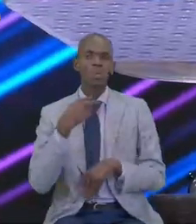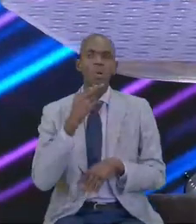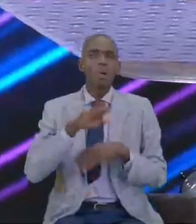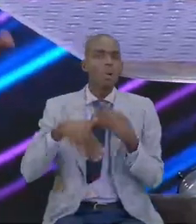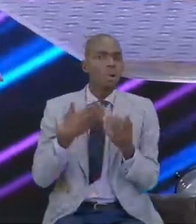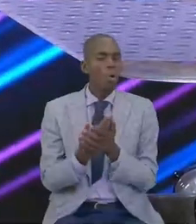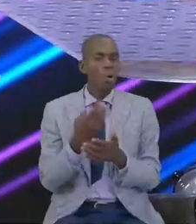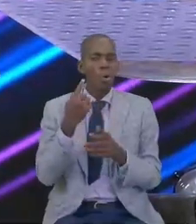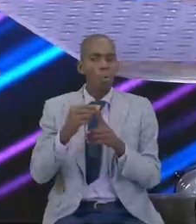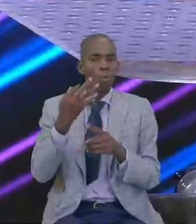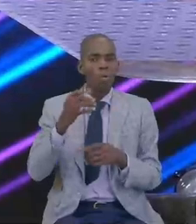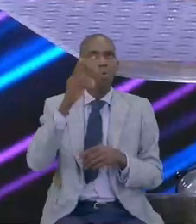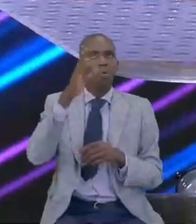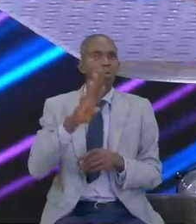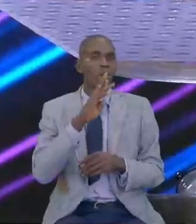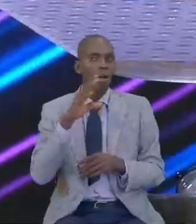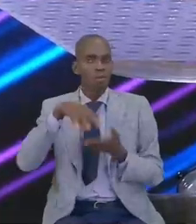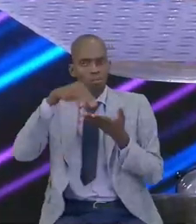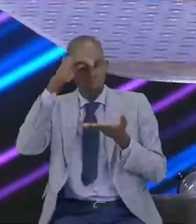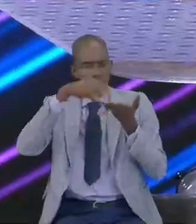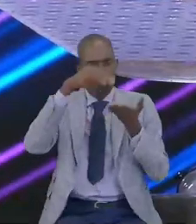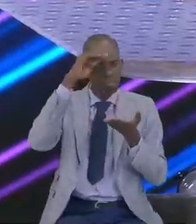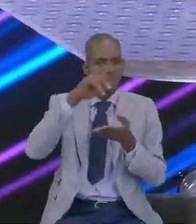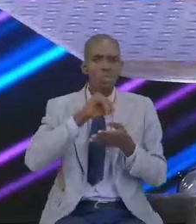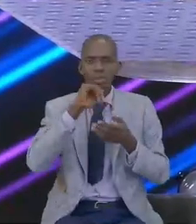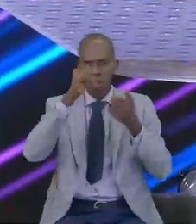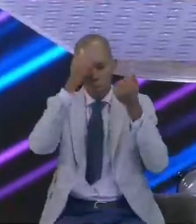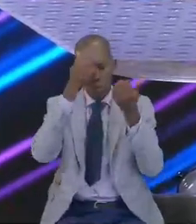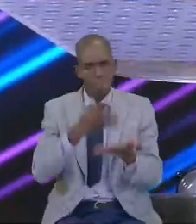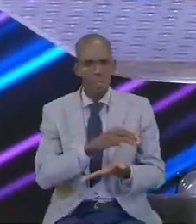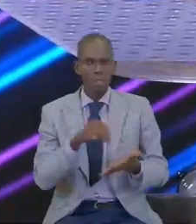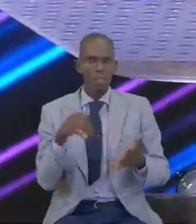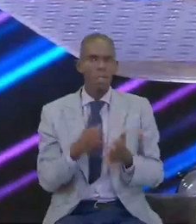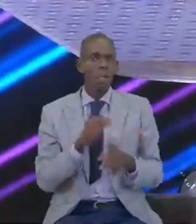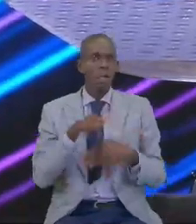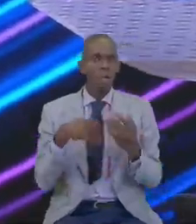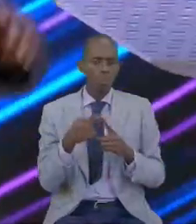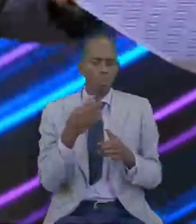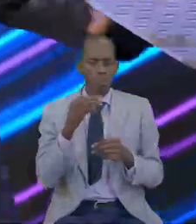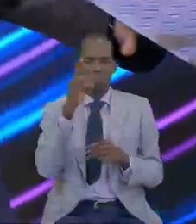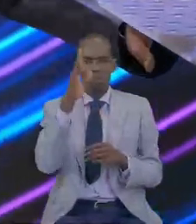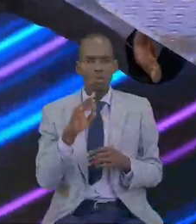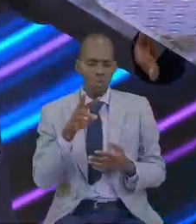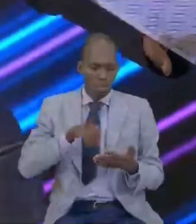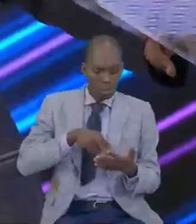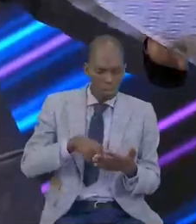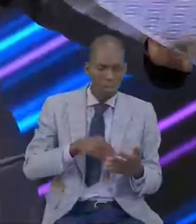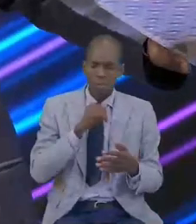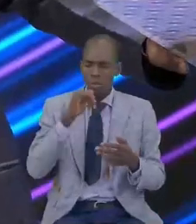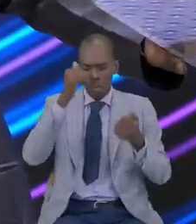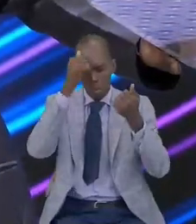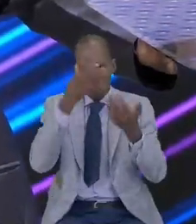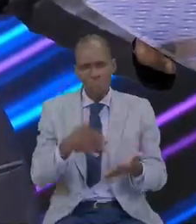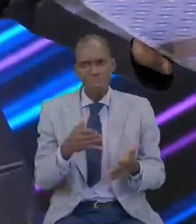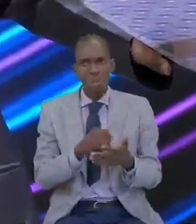n'obéis pas. Toute la parole de Dieu que tu lis et que tu expliques, tu n'obéis pas. Une fois que cet homme te regarde comme